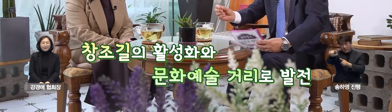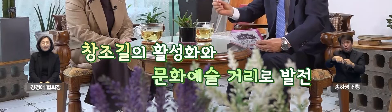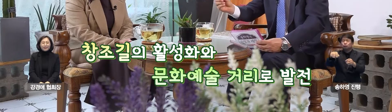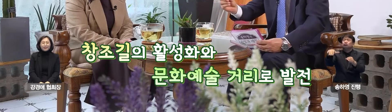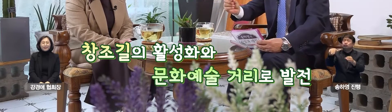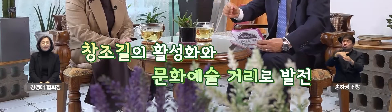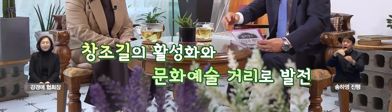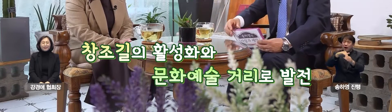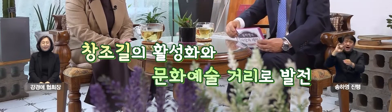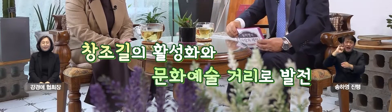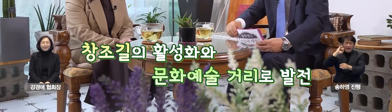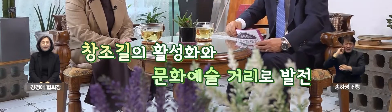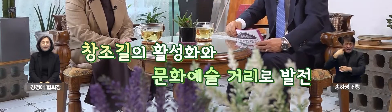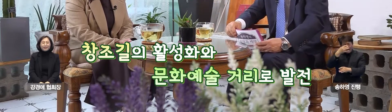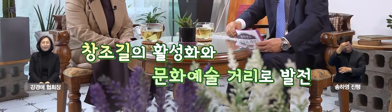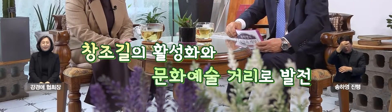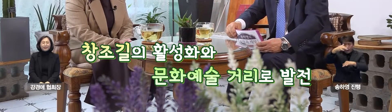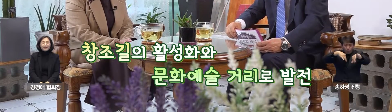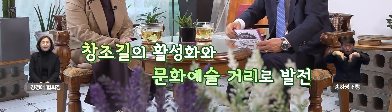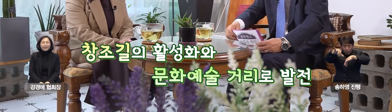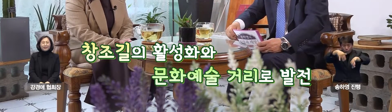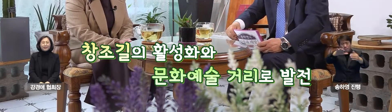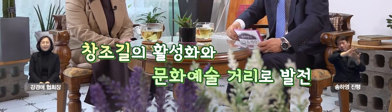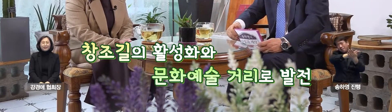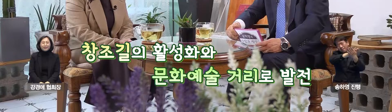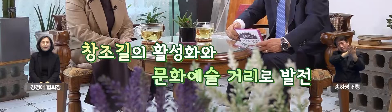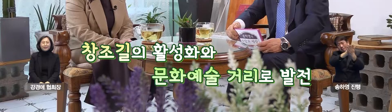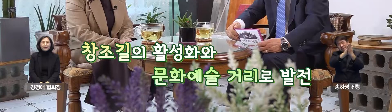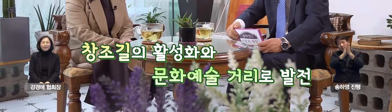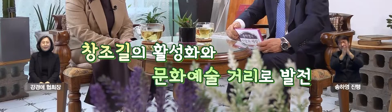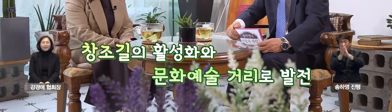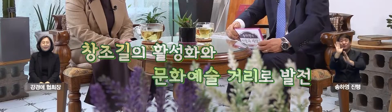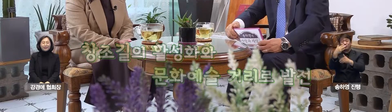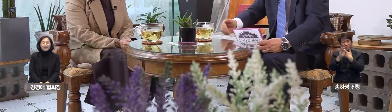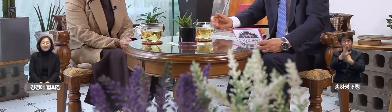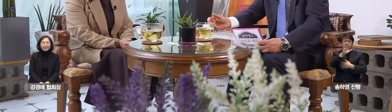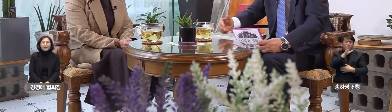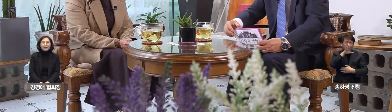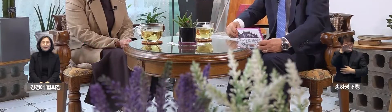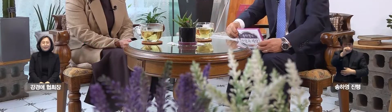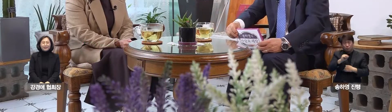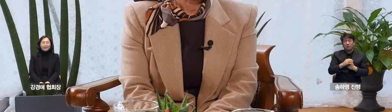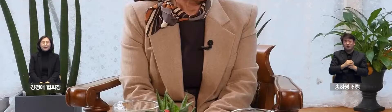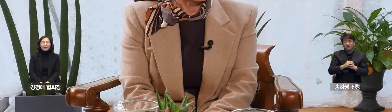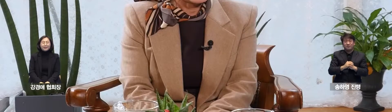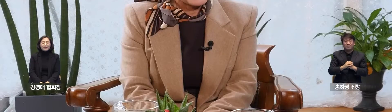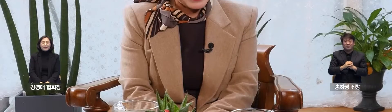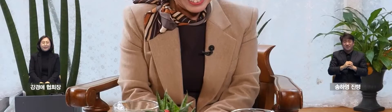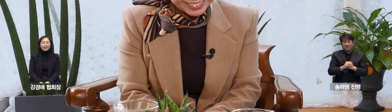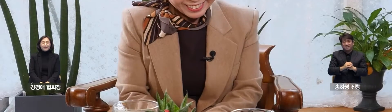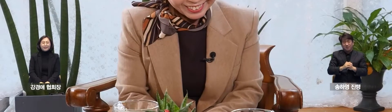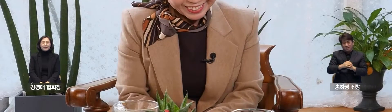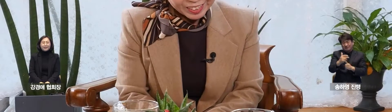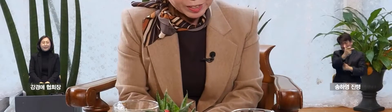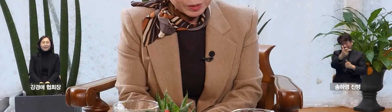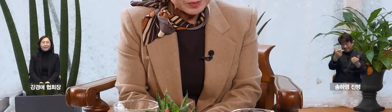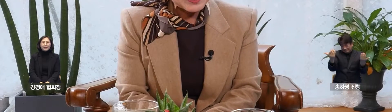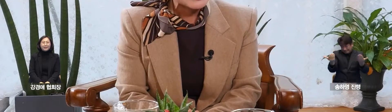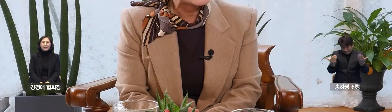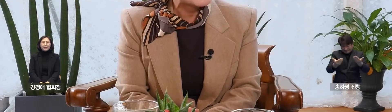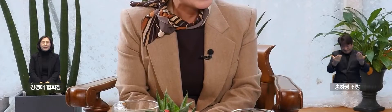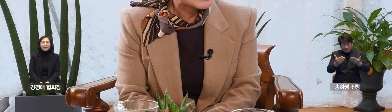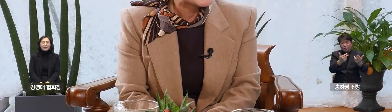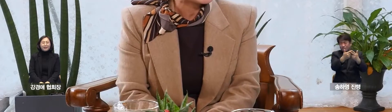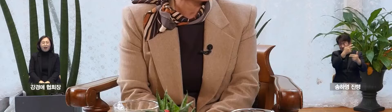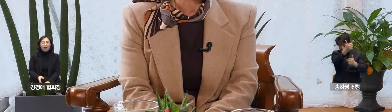문화예술 거리로 이렇게 변모할 수 있으면 정말 좋겠고요. 큰 일을 또 우리 회장님께서 하시는 일이 되겠네요.